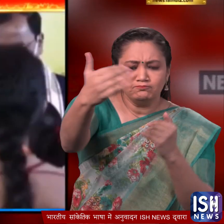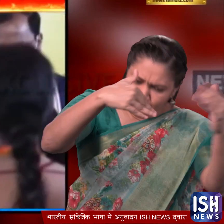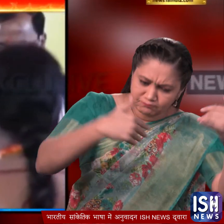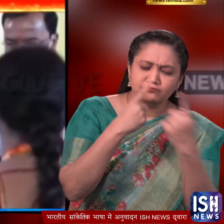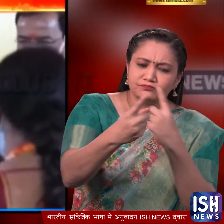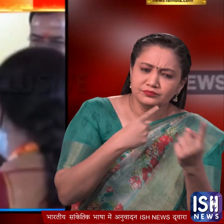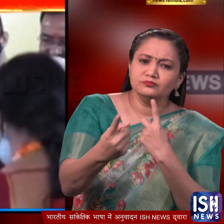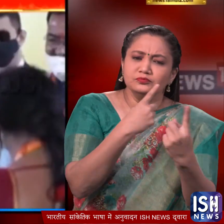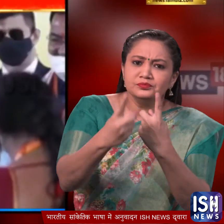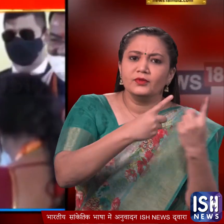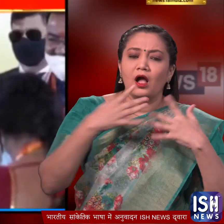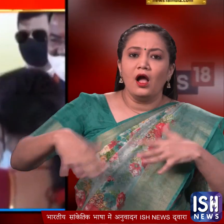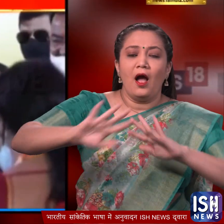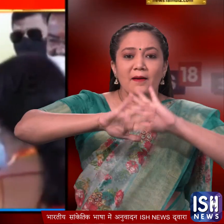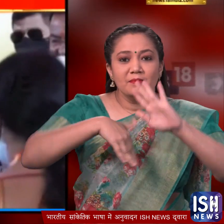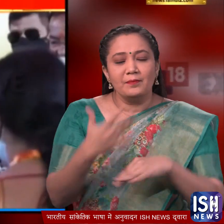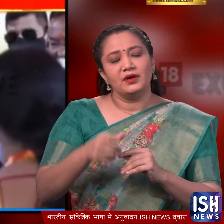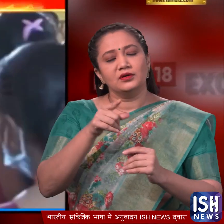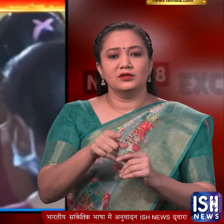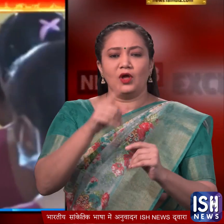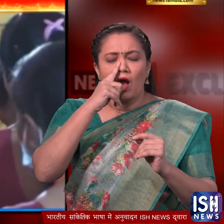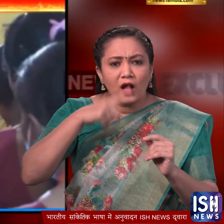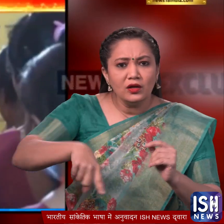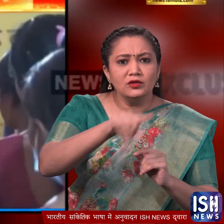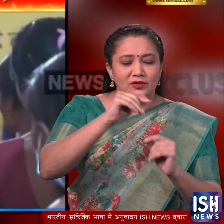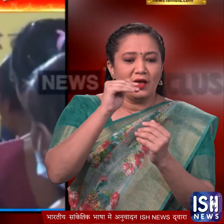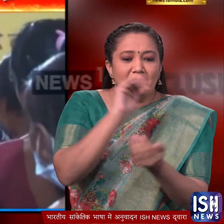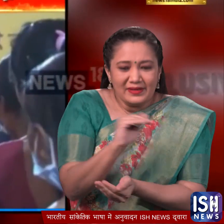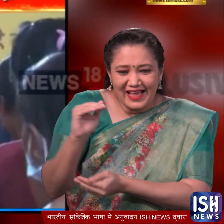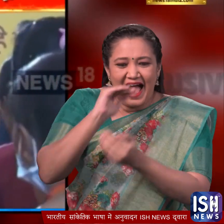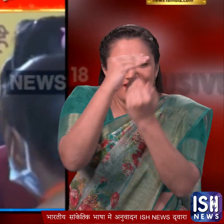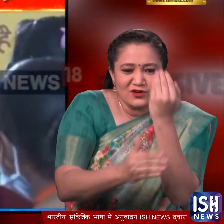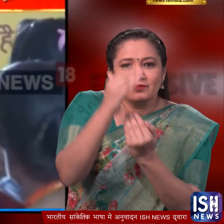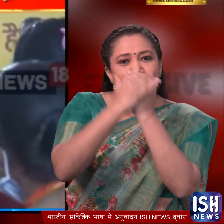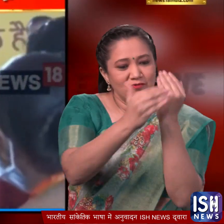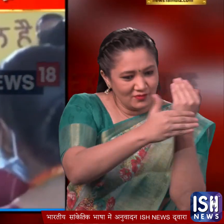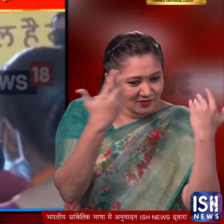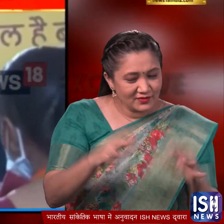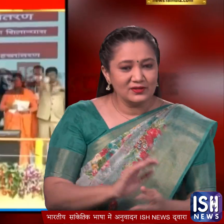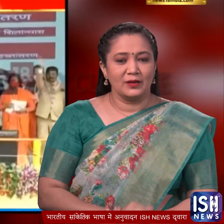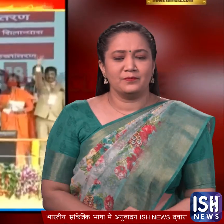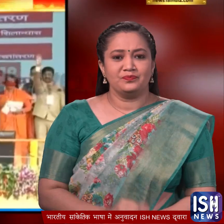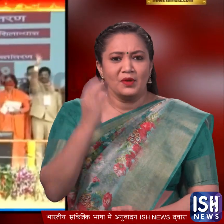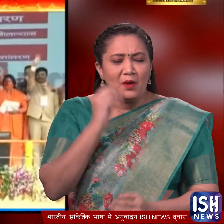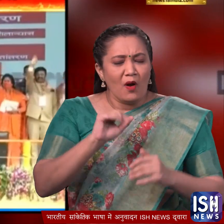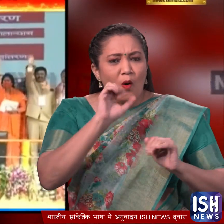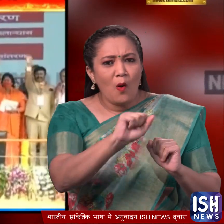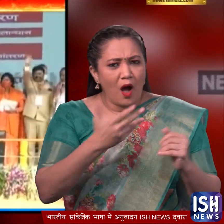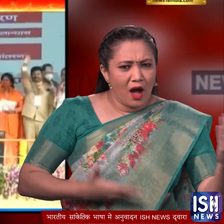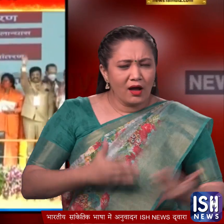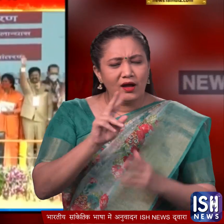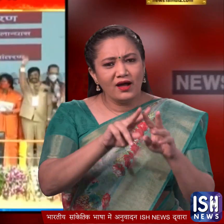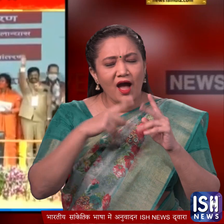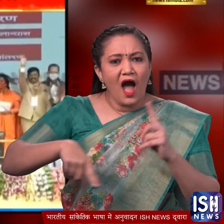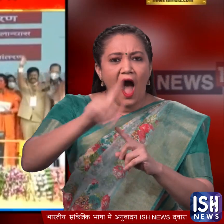बुला लिया। इस बातचीत और मुलाकात के खत्म होने के बाद प्रधानमंत्री महिलाओं की गोद में मौजूद बच्चों को प्यार दुलार करने लगे। पीएम के इस अंदाज